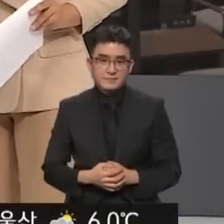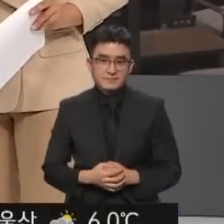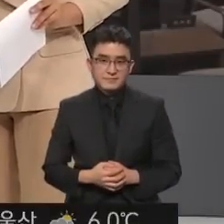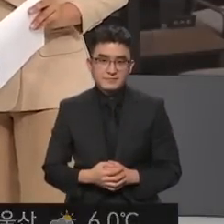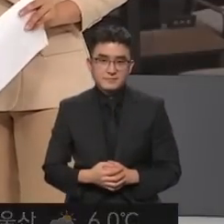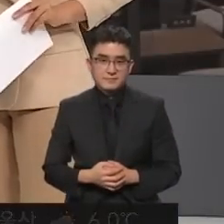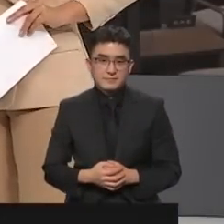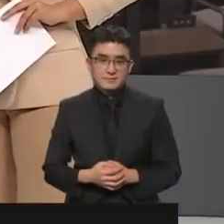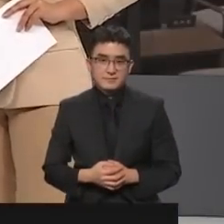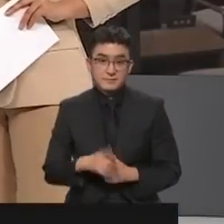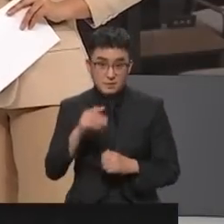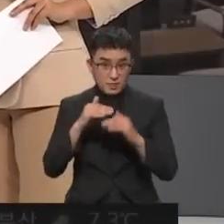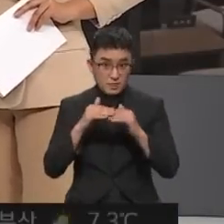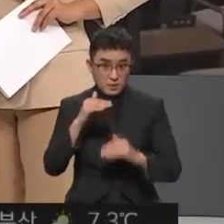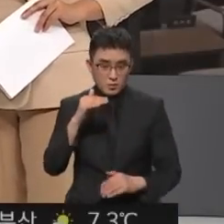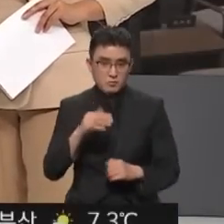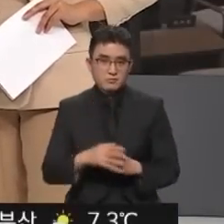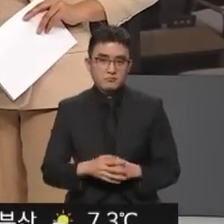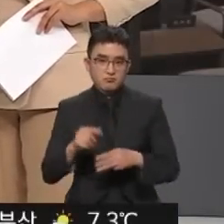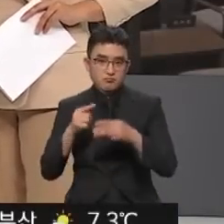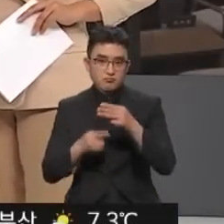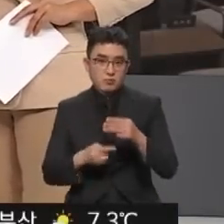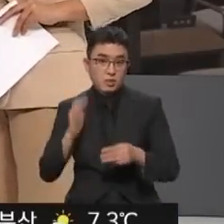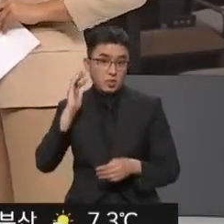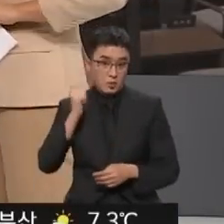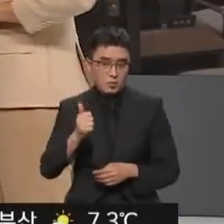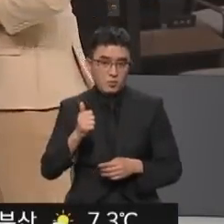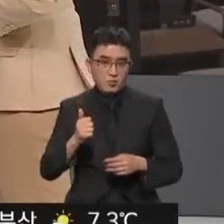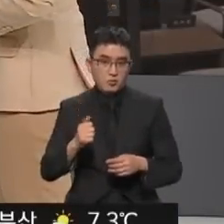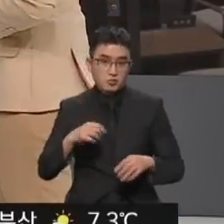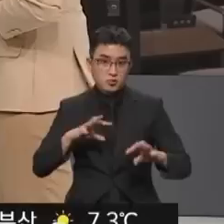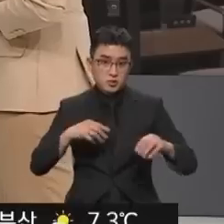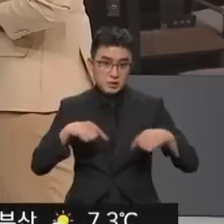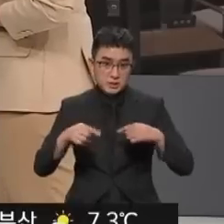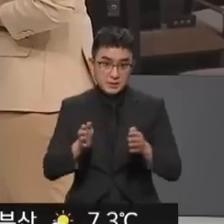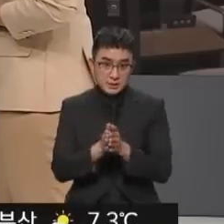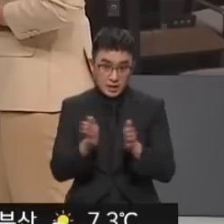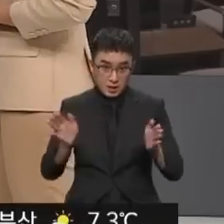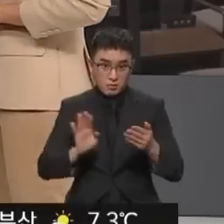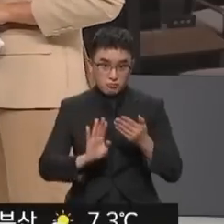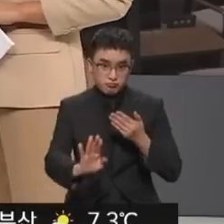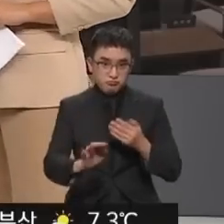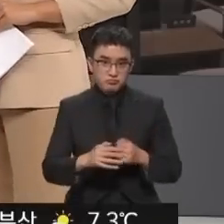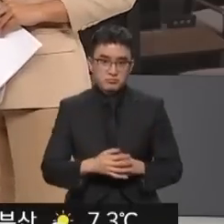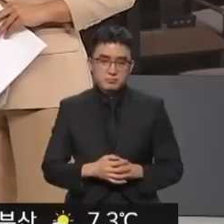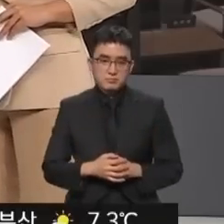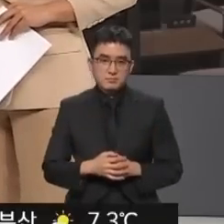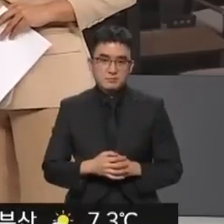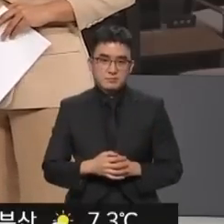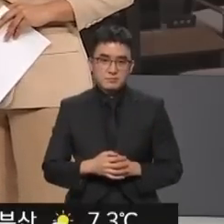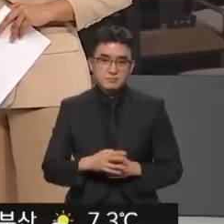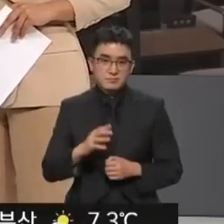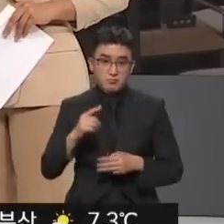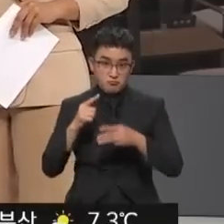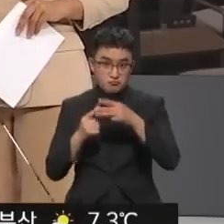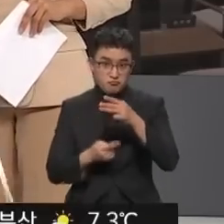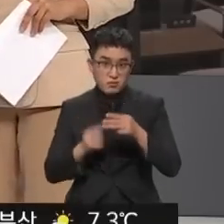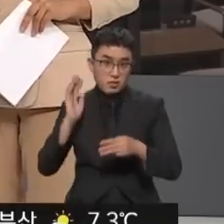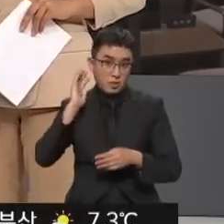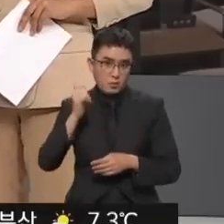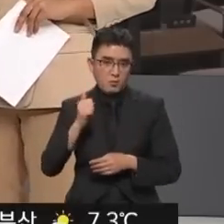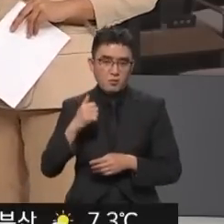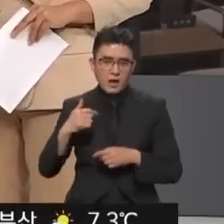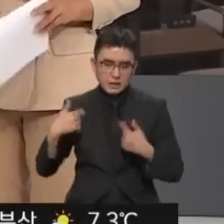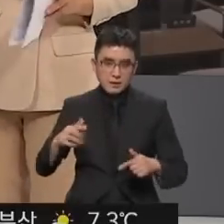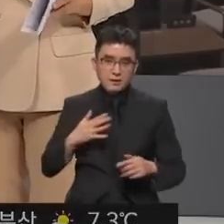여기 있었는데요. 윤 대통령이 정계에 입문한 이후에 대통령 뜻과 다른 적은 한 번도 없었다라고